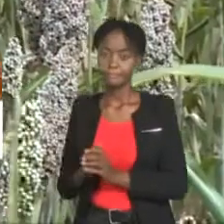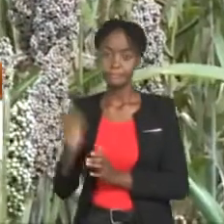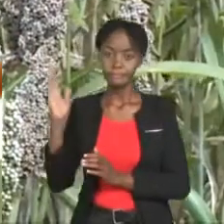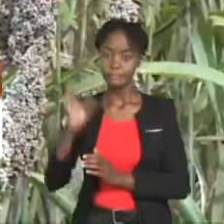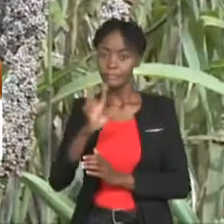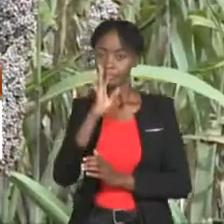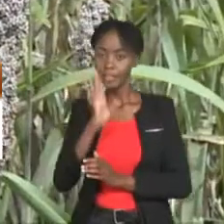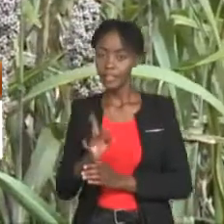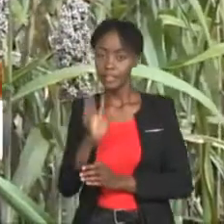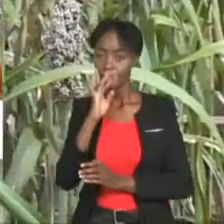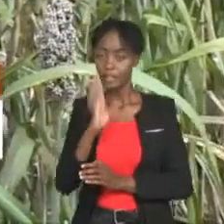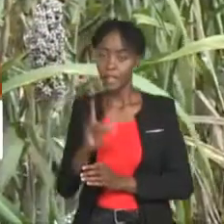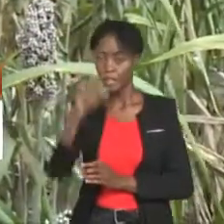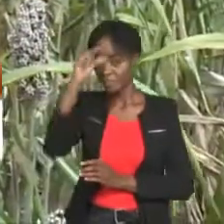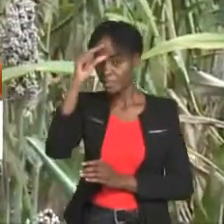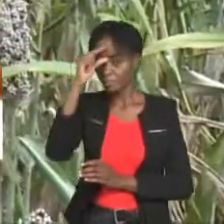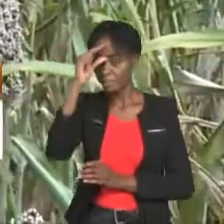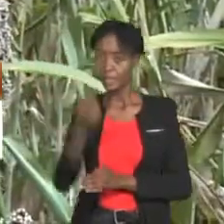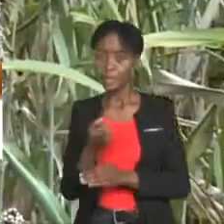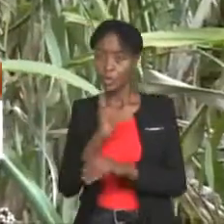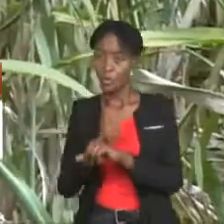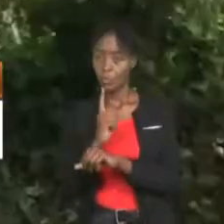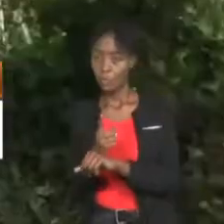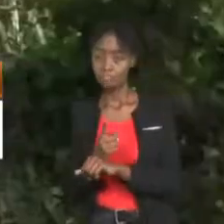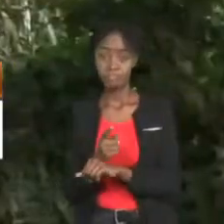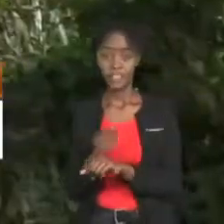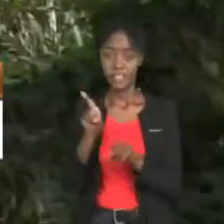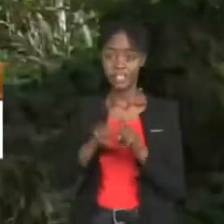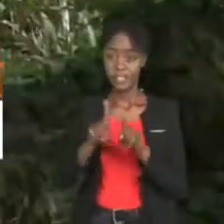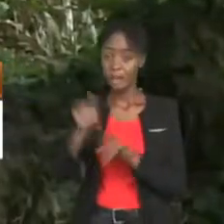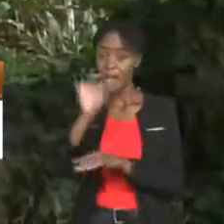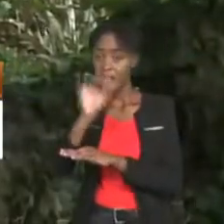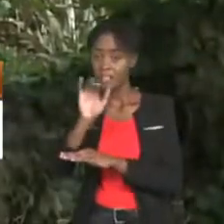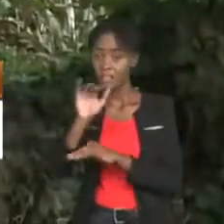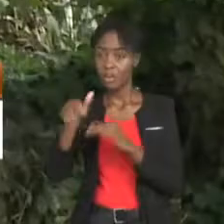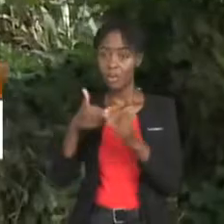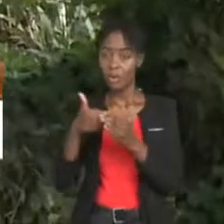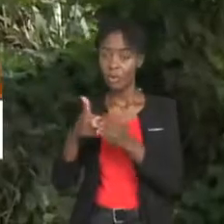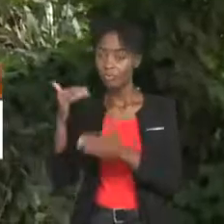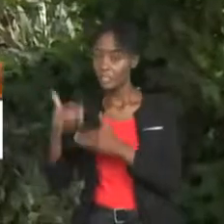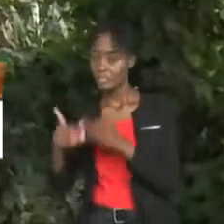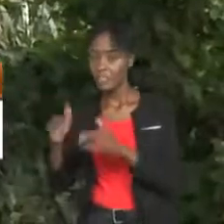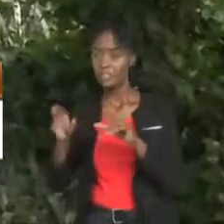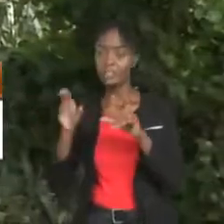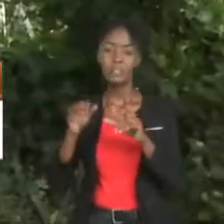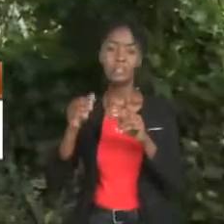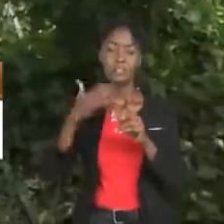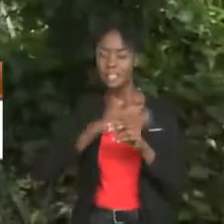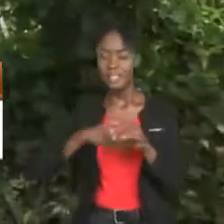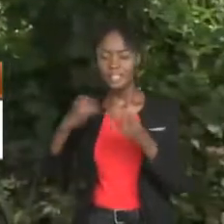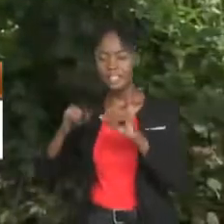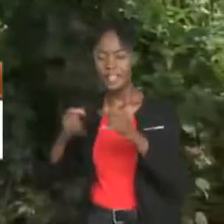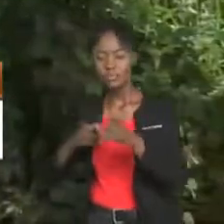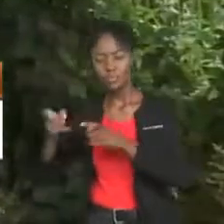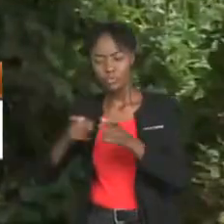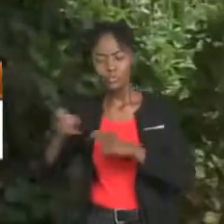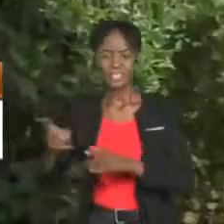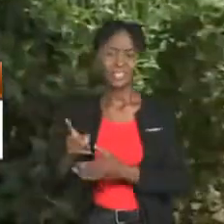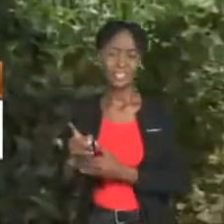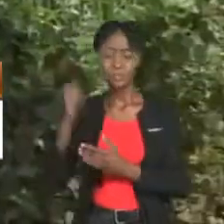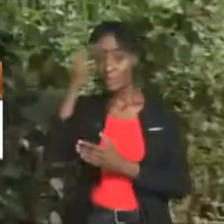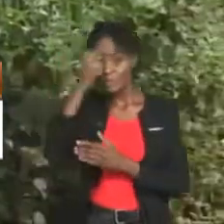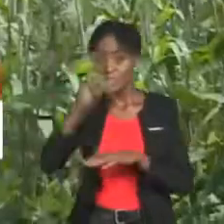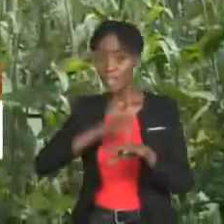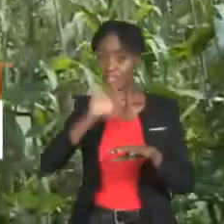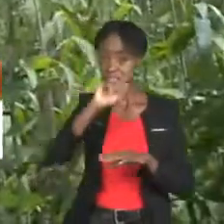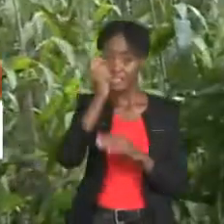Oguna hata hivyo amenyoshea kidole mataifa jirani kwa kutodhibiti nzige hawa, hatua ambayo imepelekea kuathirika kwa sekta ya ukulima